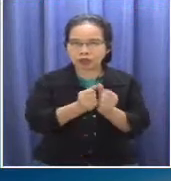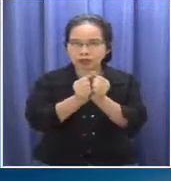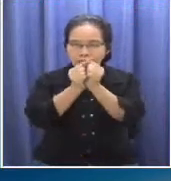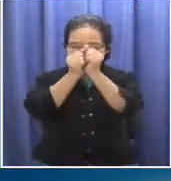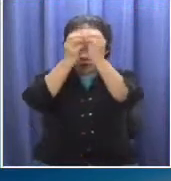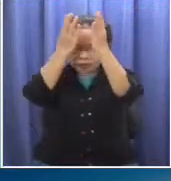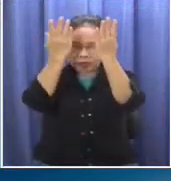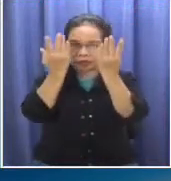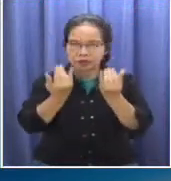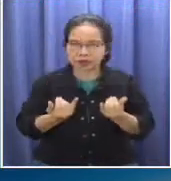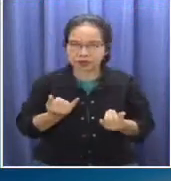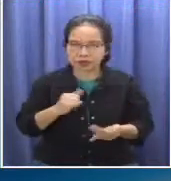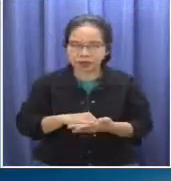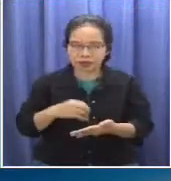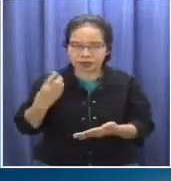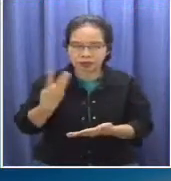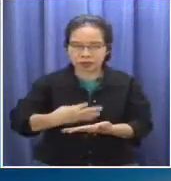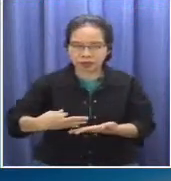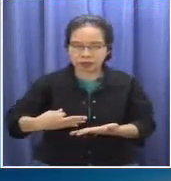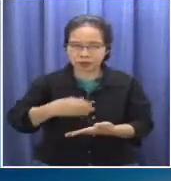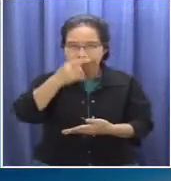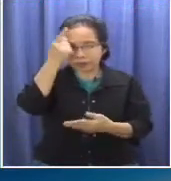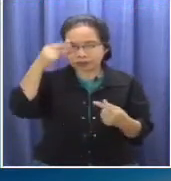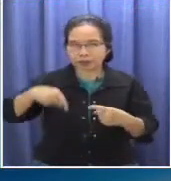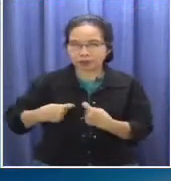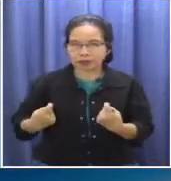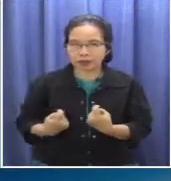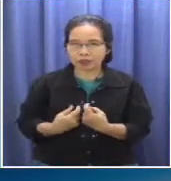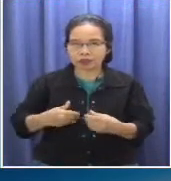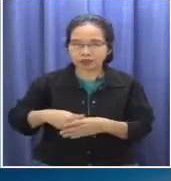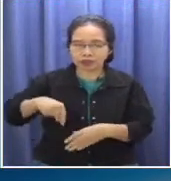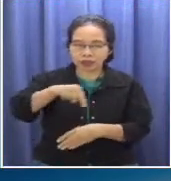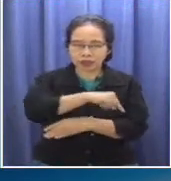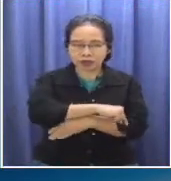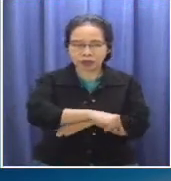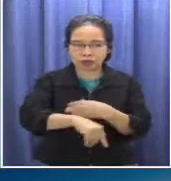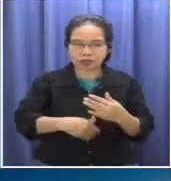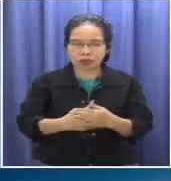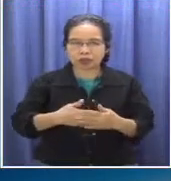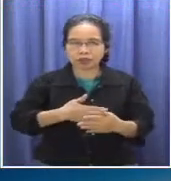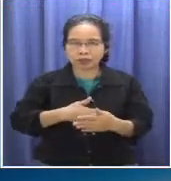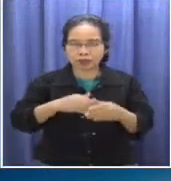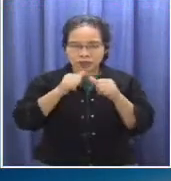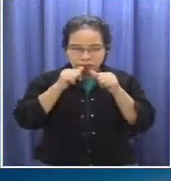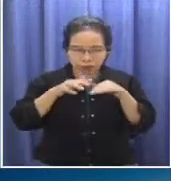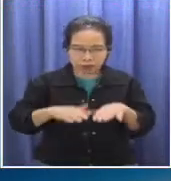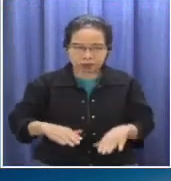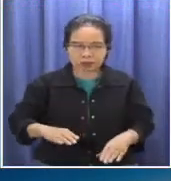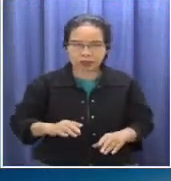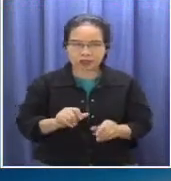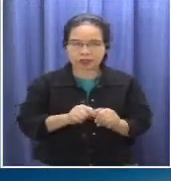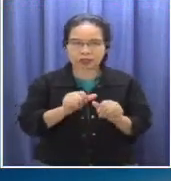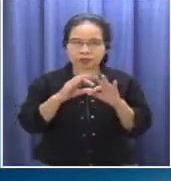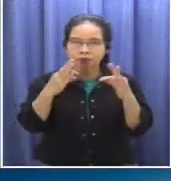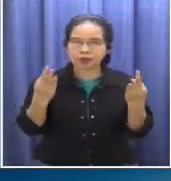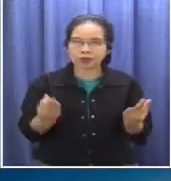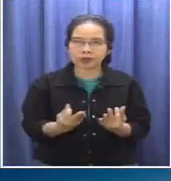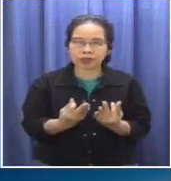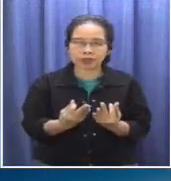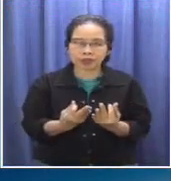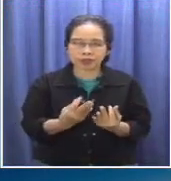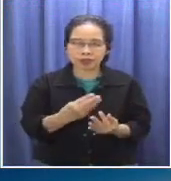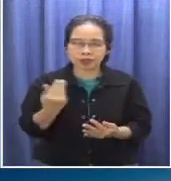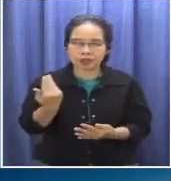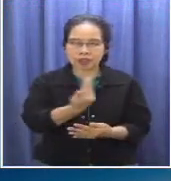na kami nagpatawad na sa mga nagkasala sa amin. Basbasan mo po ang bawat sambahayan,